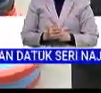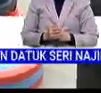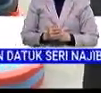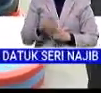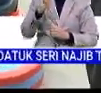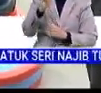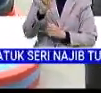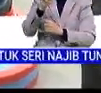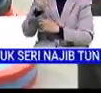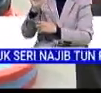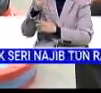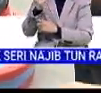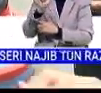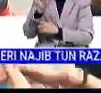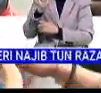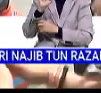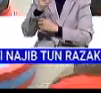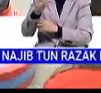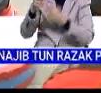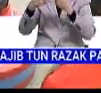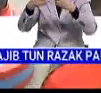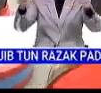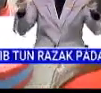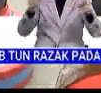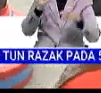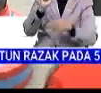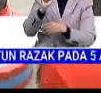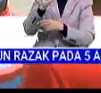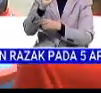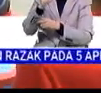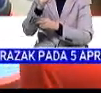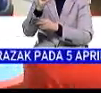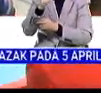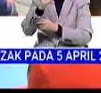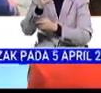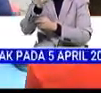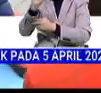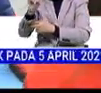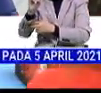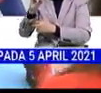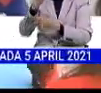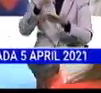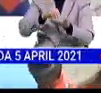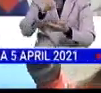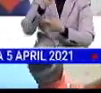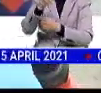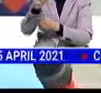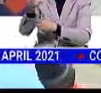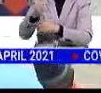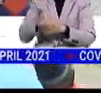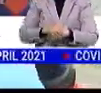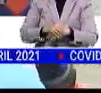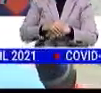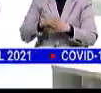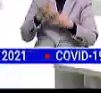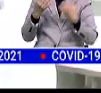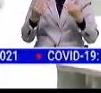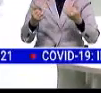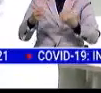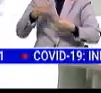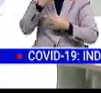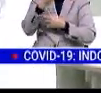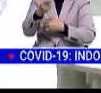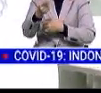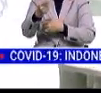Tan Sri Anwar melancarkan figura Ejen Ali sebagai ikon River of Life di Ibu Negara. River of Life yang dilancarkan